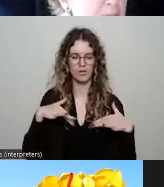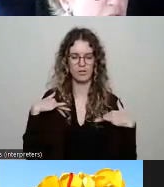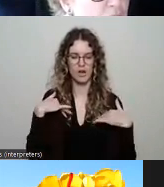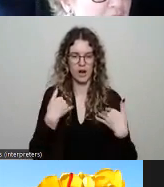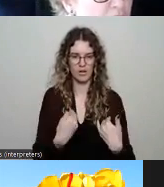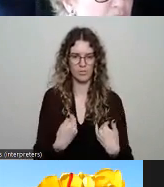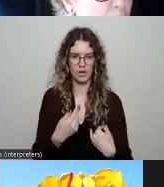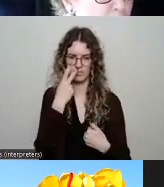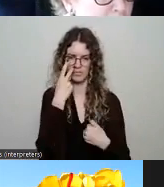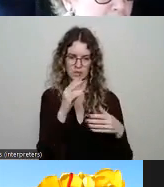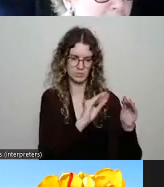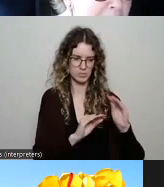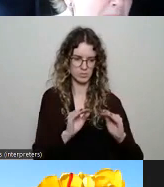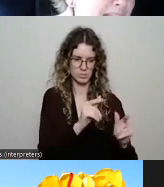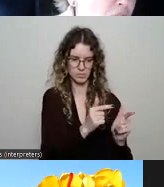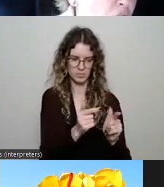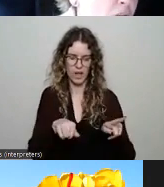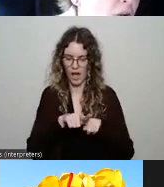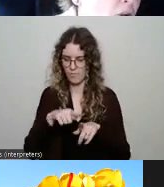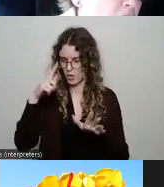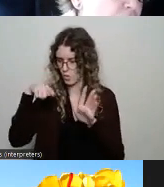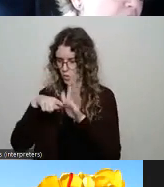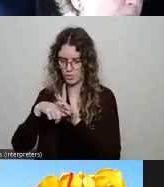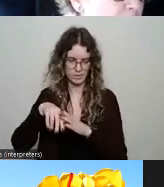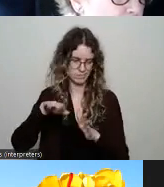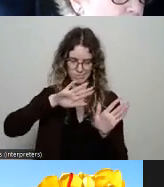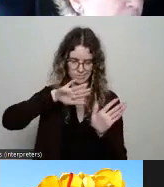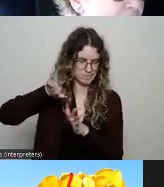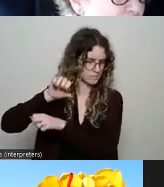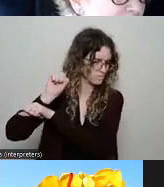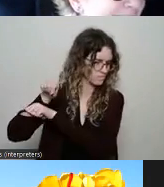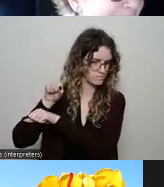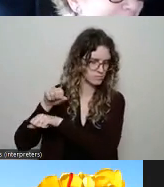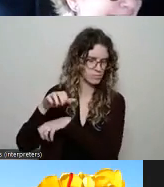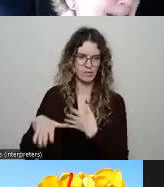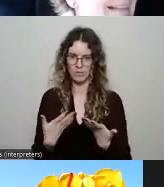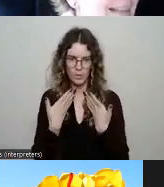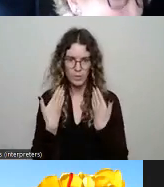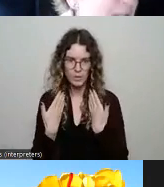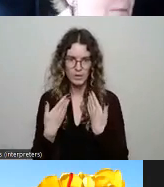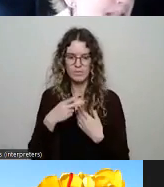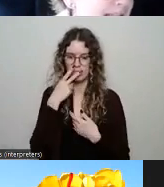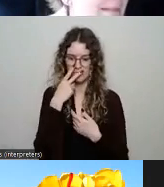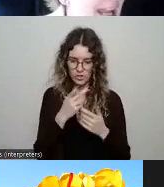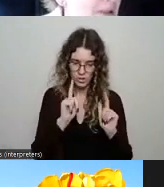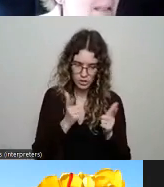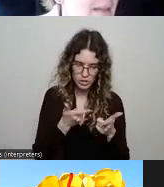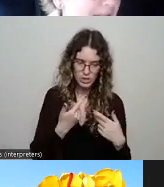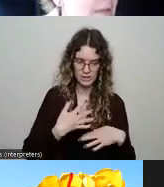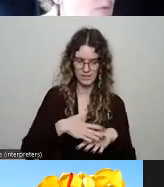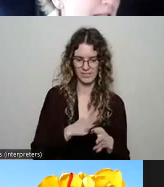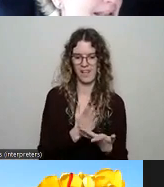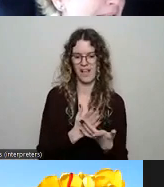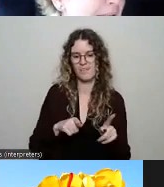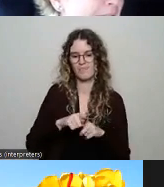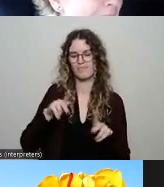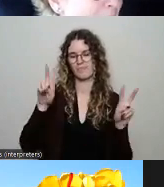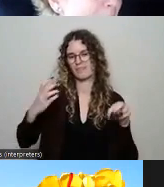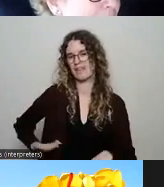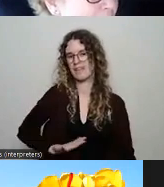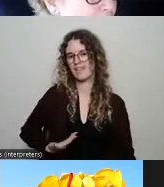mintim, nepažiūrėjusi turinį, bet tiesiog logiškai pagalvojus, kad čia integracija yra. Taip, tai visas gyvenimas yra